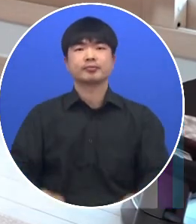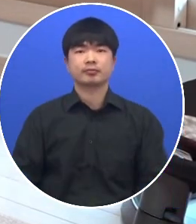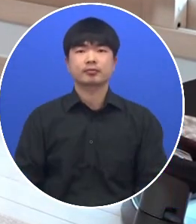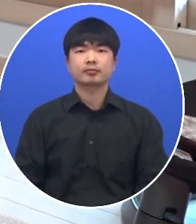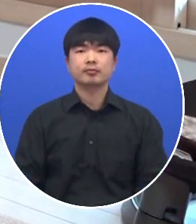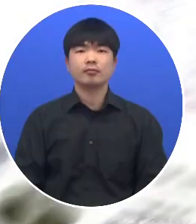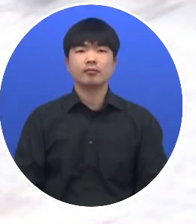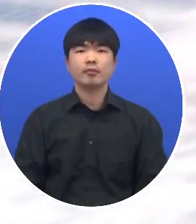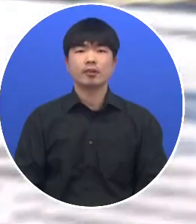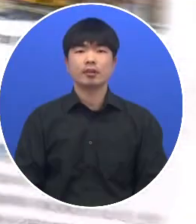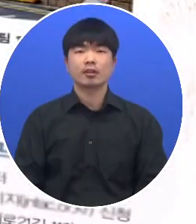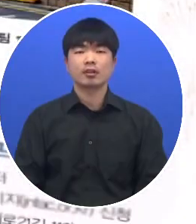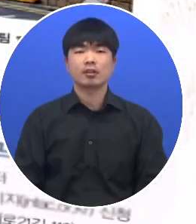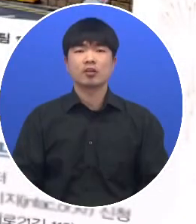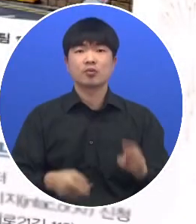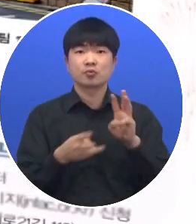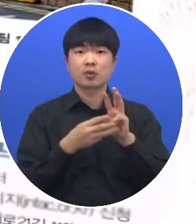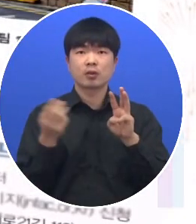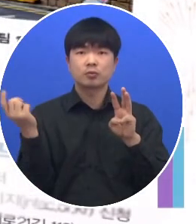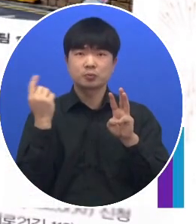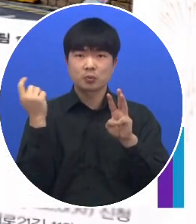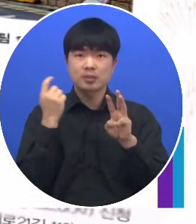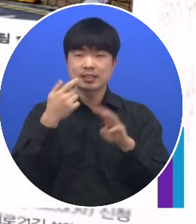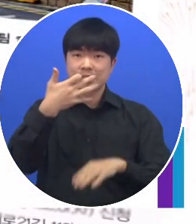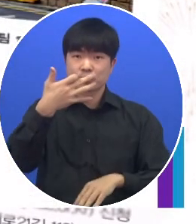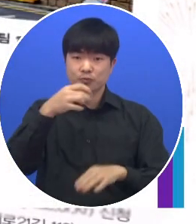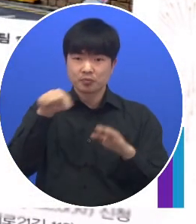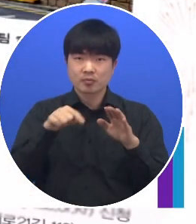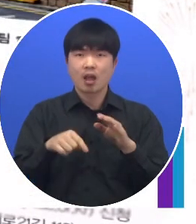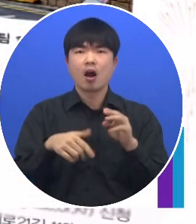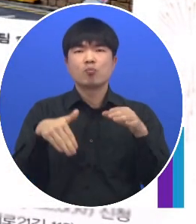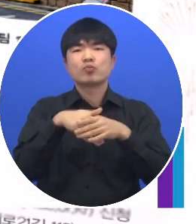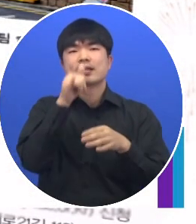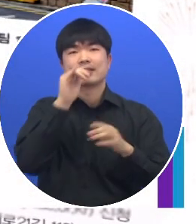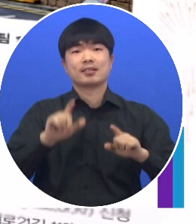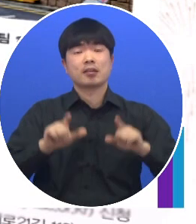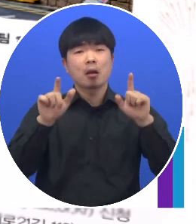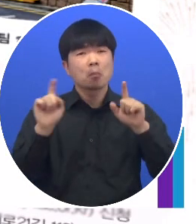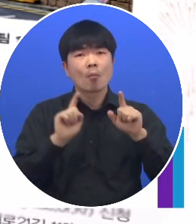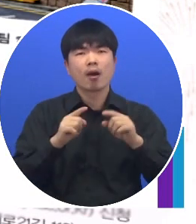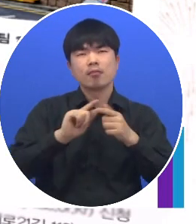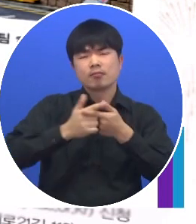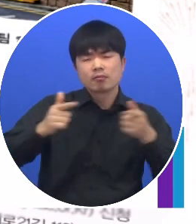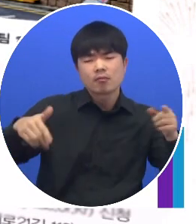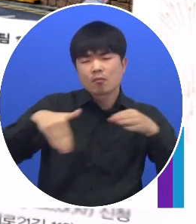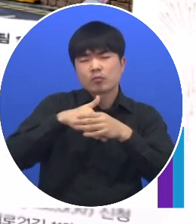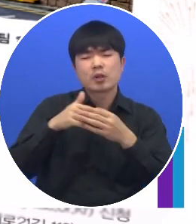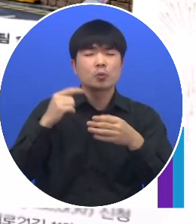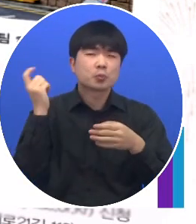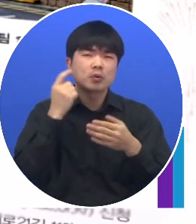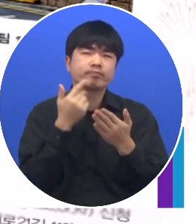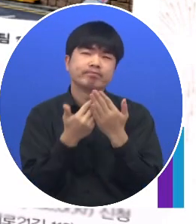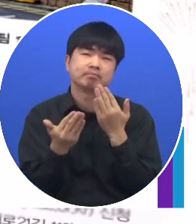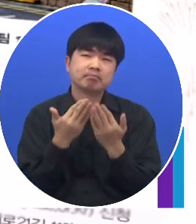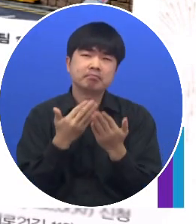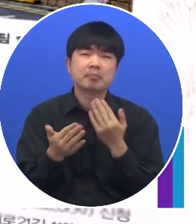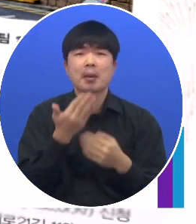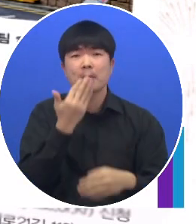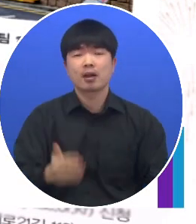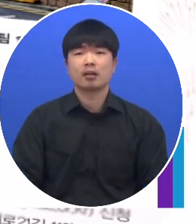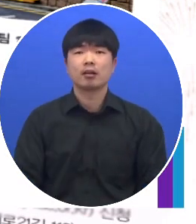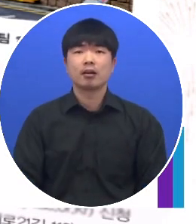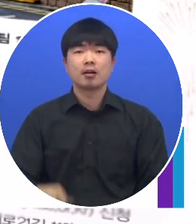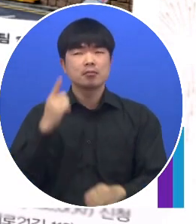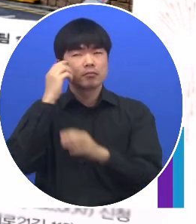바랍니다 중랑 소식 19면 문화가 있는 날에 저는 다양한 문화 소식을 만나보실 수 있습니다